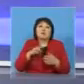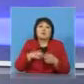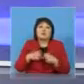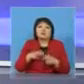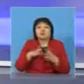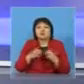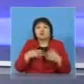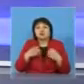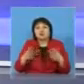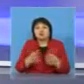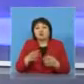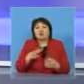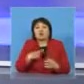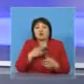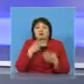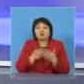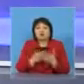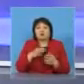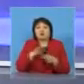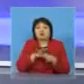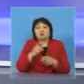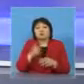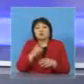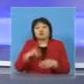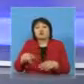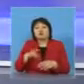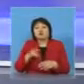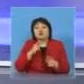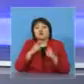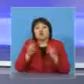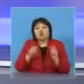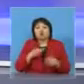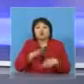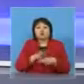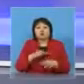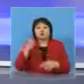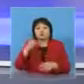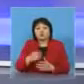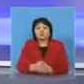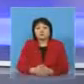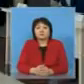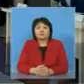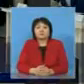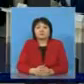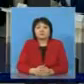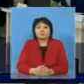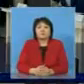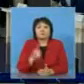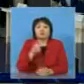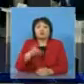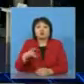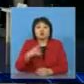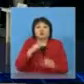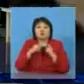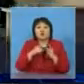проблемы в системе здравоохранения были рассмотрены в ходе первого республиканского форума, прошедшего в Актобе. В первом